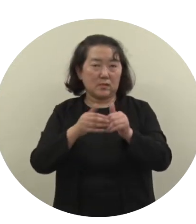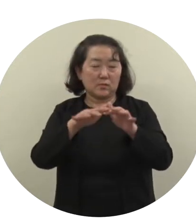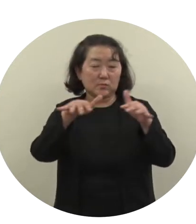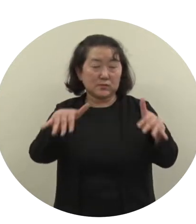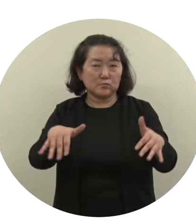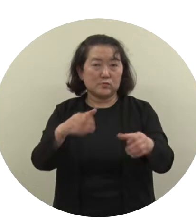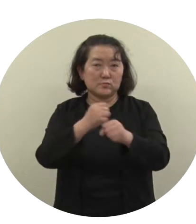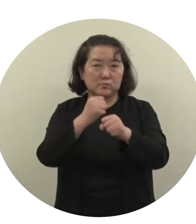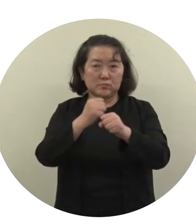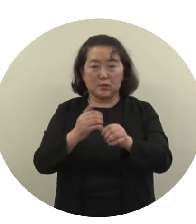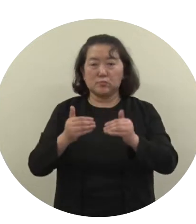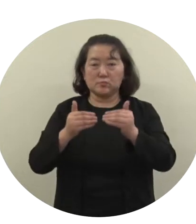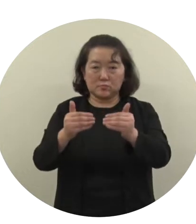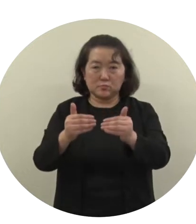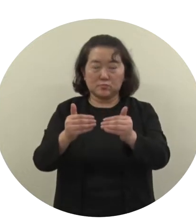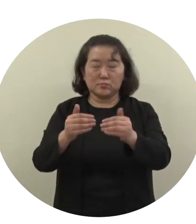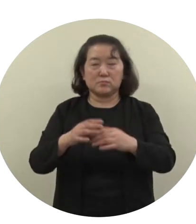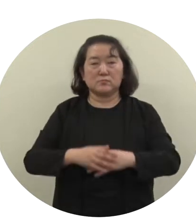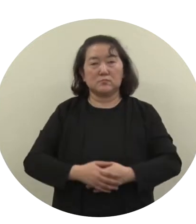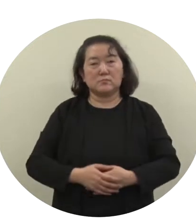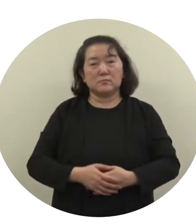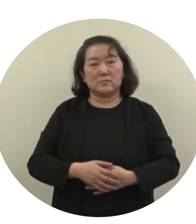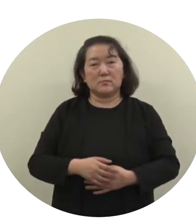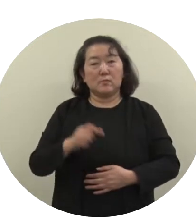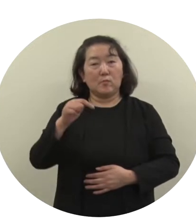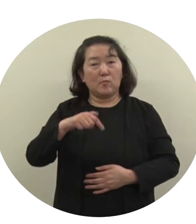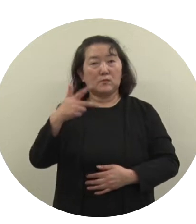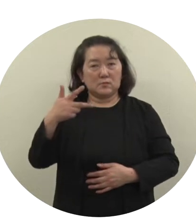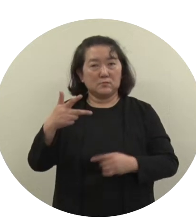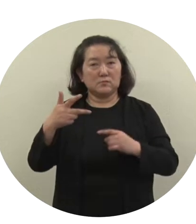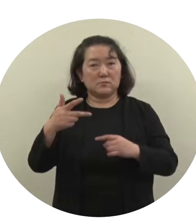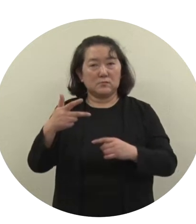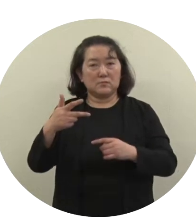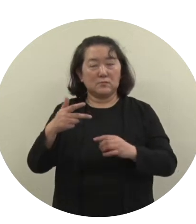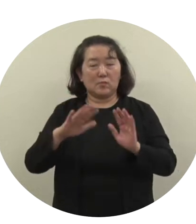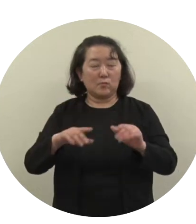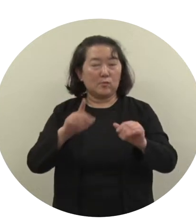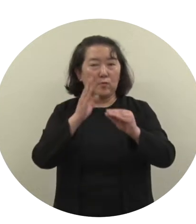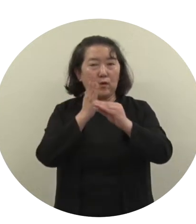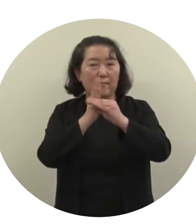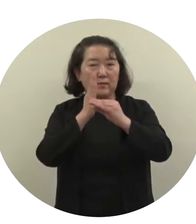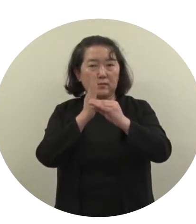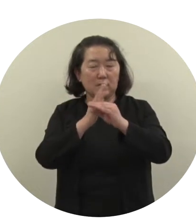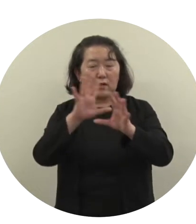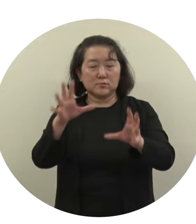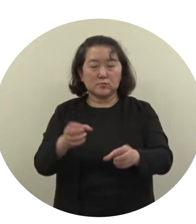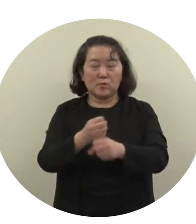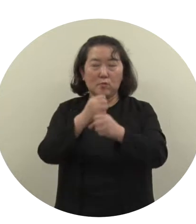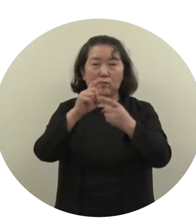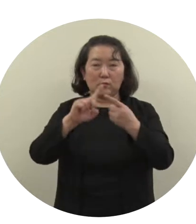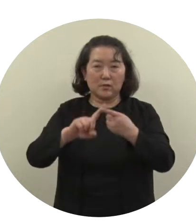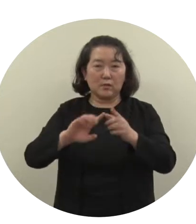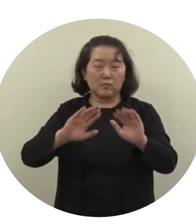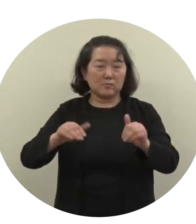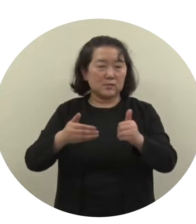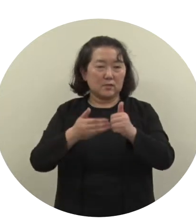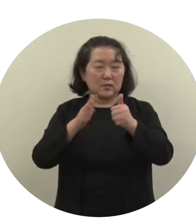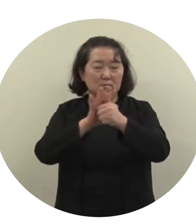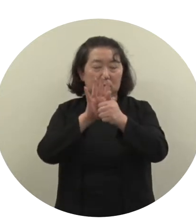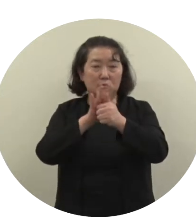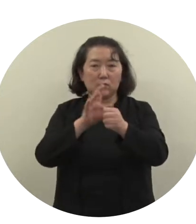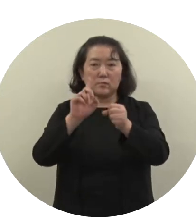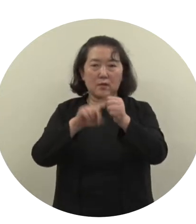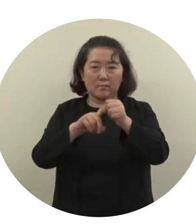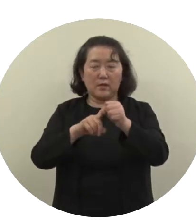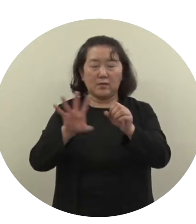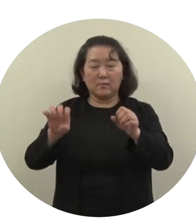仕組み作りが進められていまして、今治市でも子どもが真ん中の総合的な子育て支